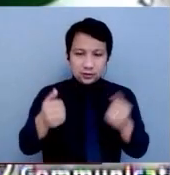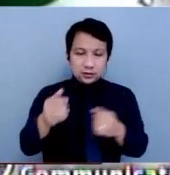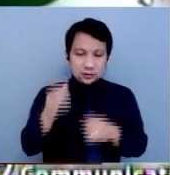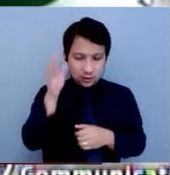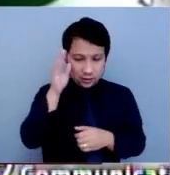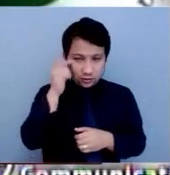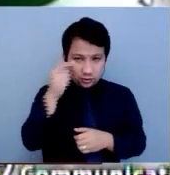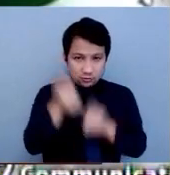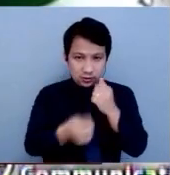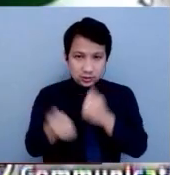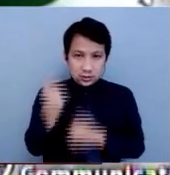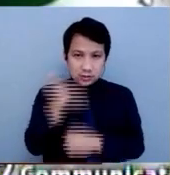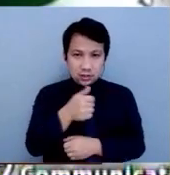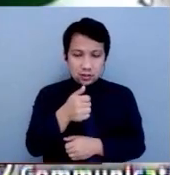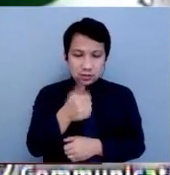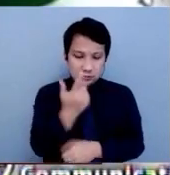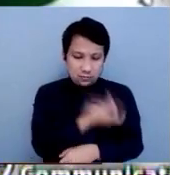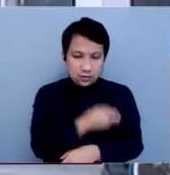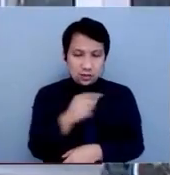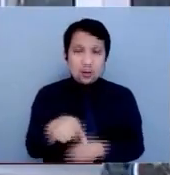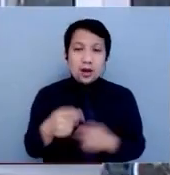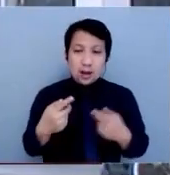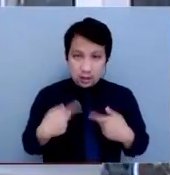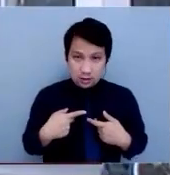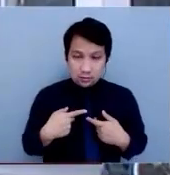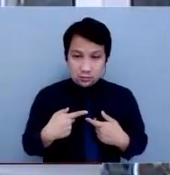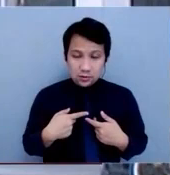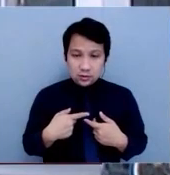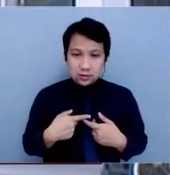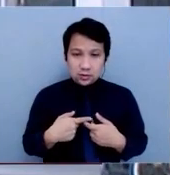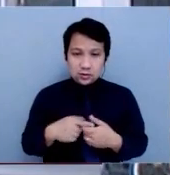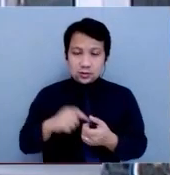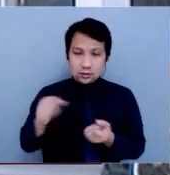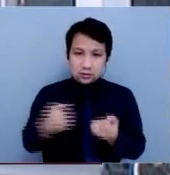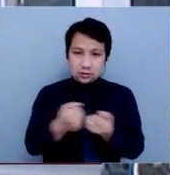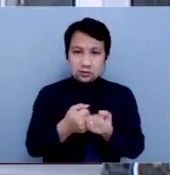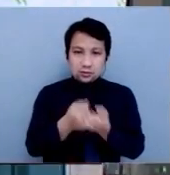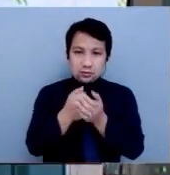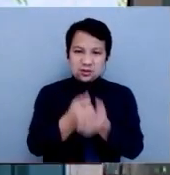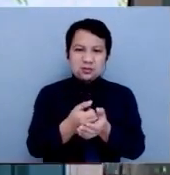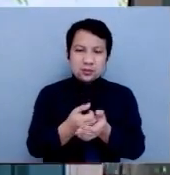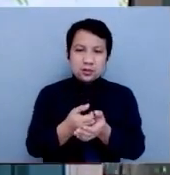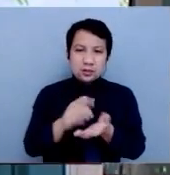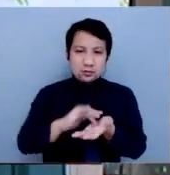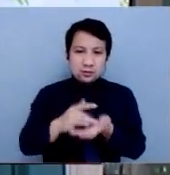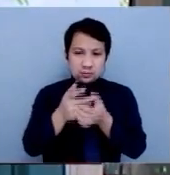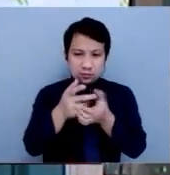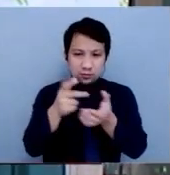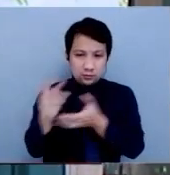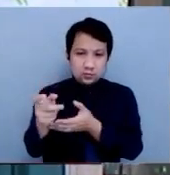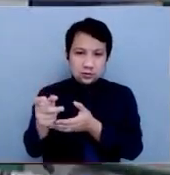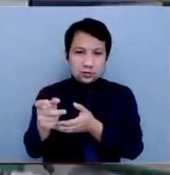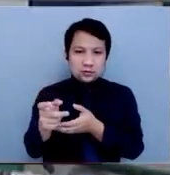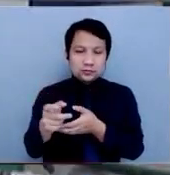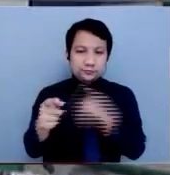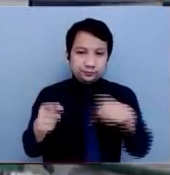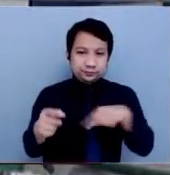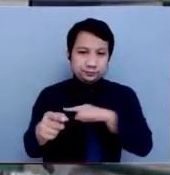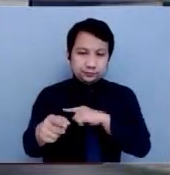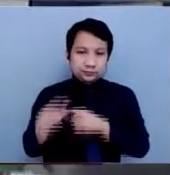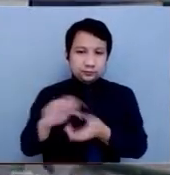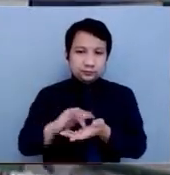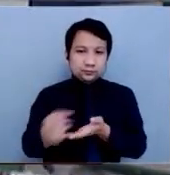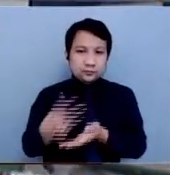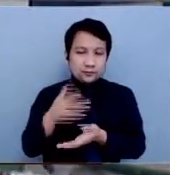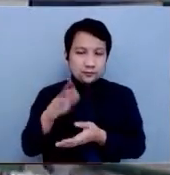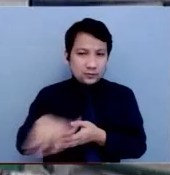Carlito Galvez na magkakaroon na ng Res Bakuna sa Botika program. Dito ay magtuturok na rin ng booster shot